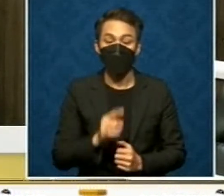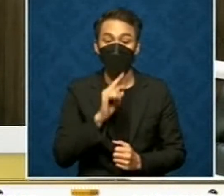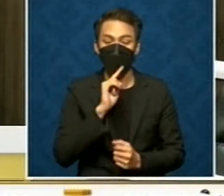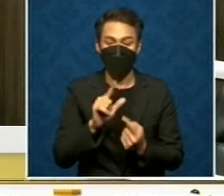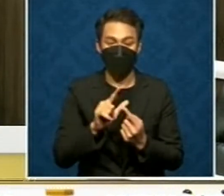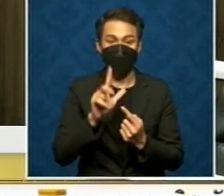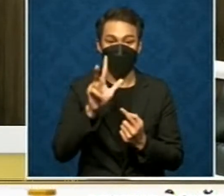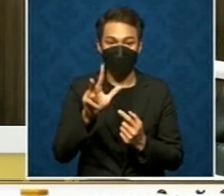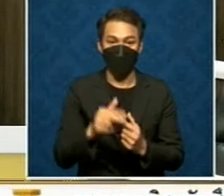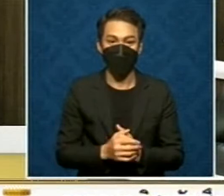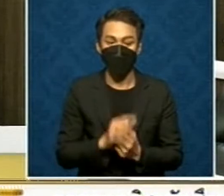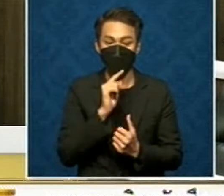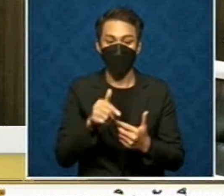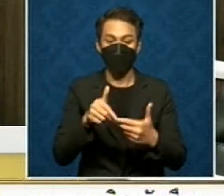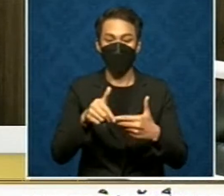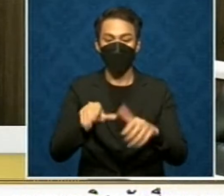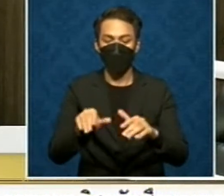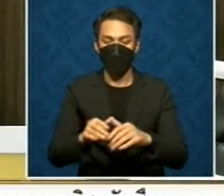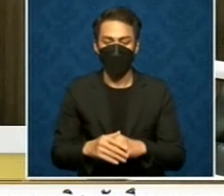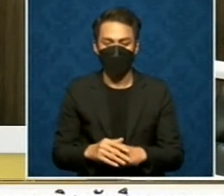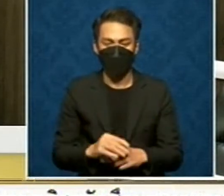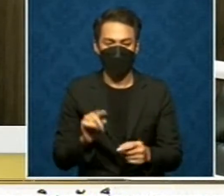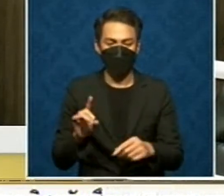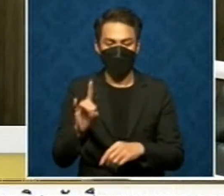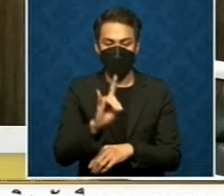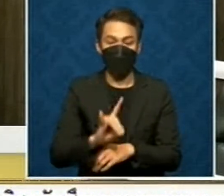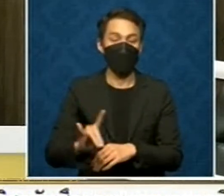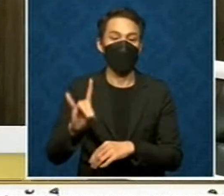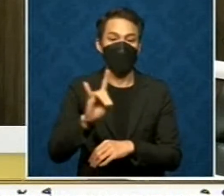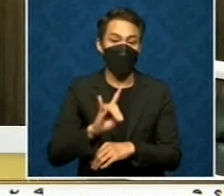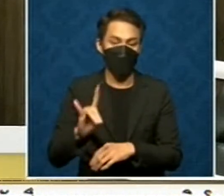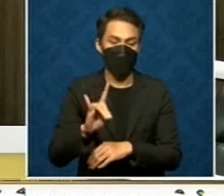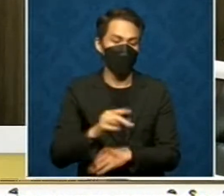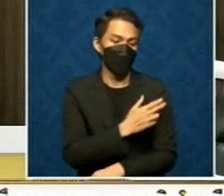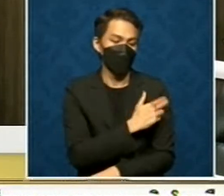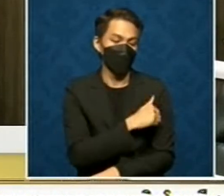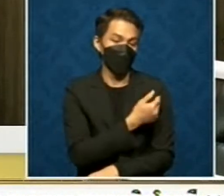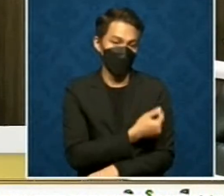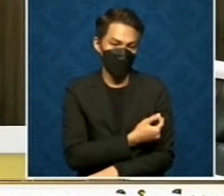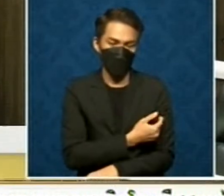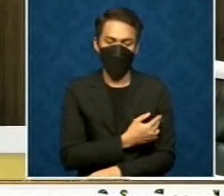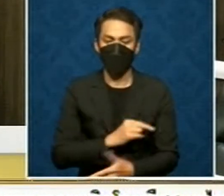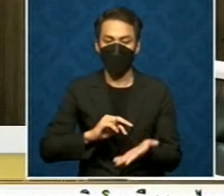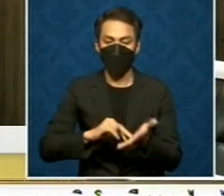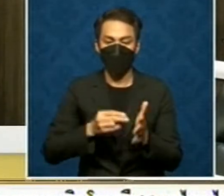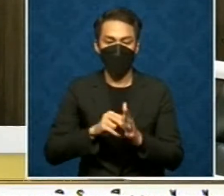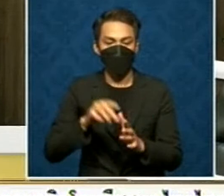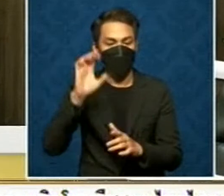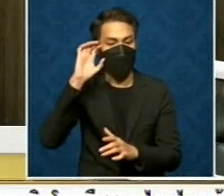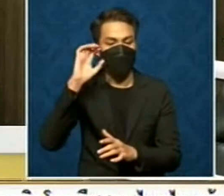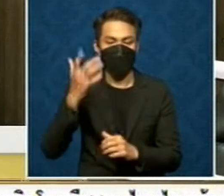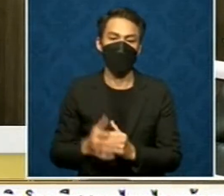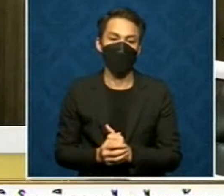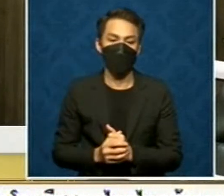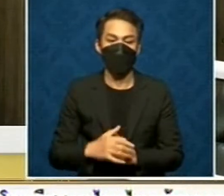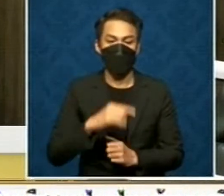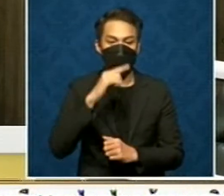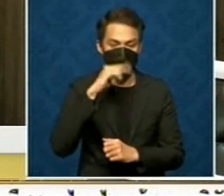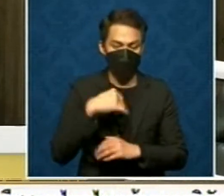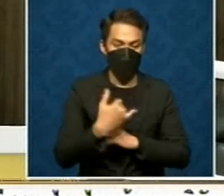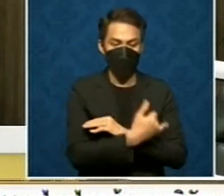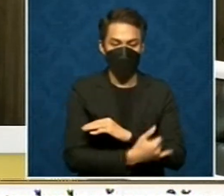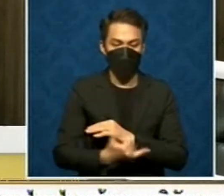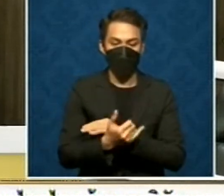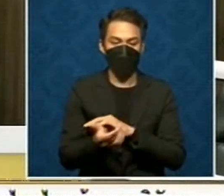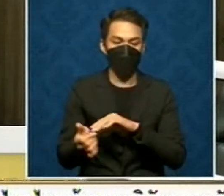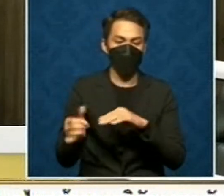เปแบนี้ต่ไปวงการวิชาชีพขสตแพทยจะหมดความน่าเชื่อถือและทำใหมตรฐานตกต่ำทั้งใระดบประเทศและระดับนานาช